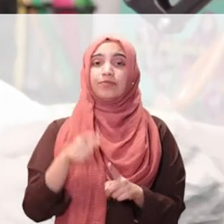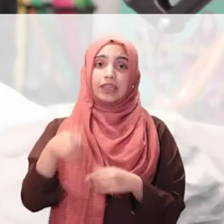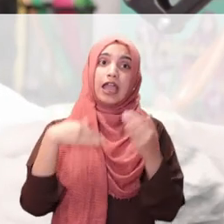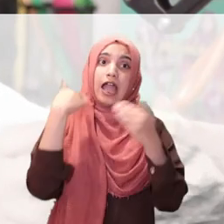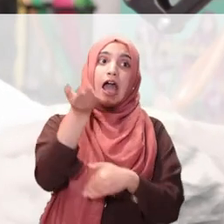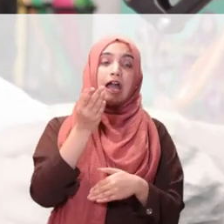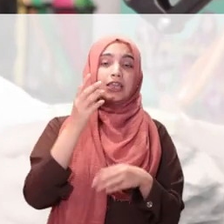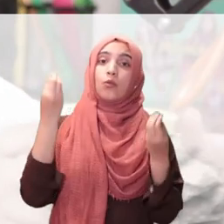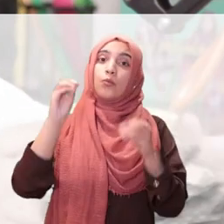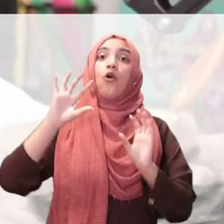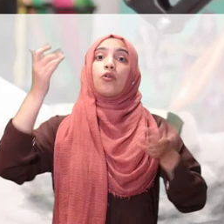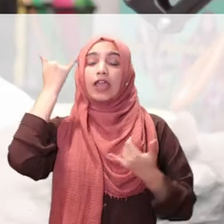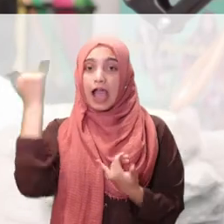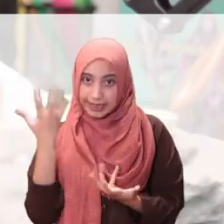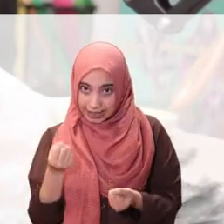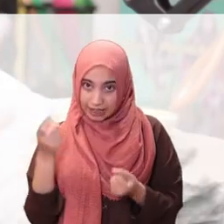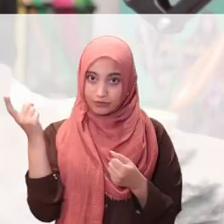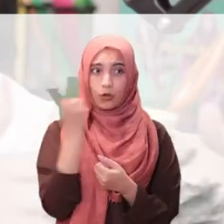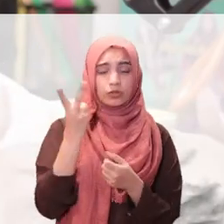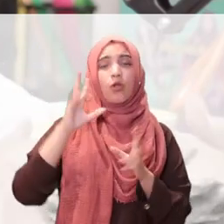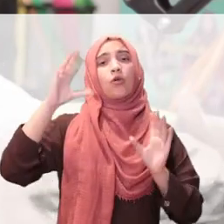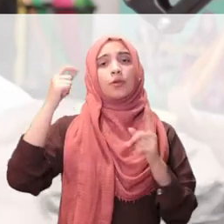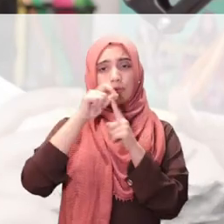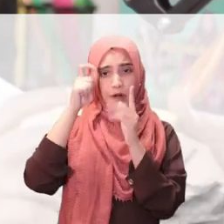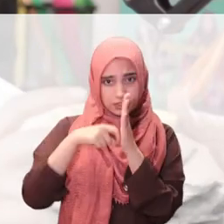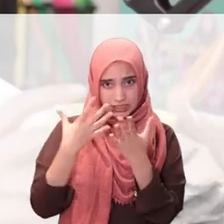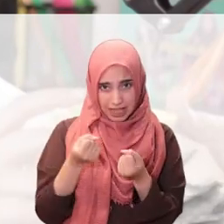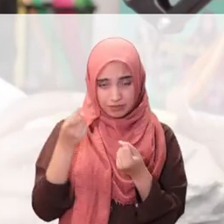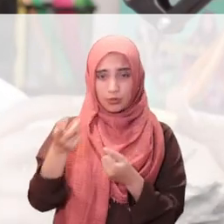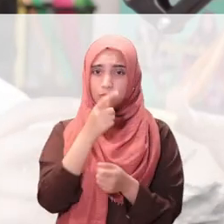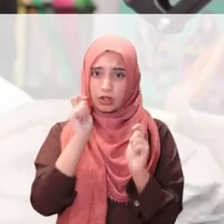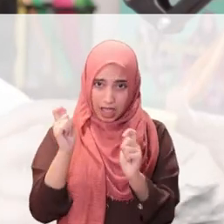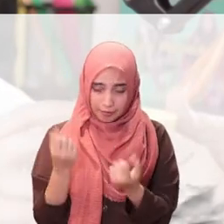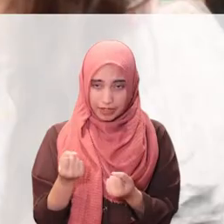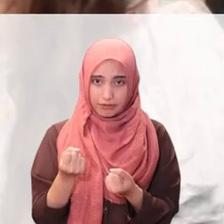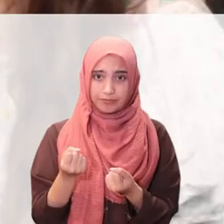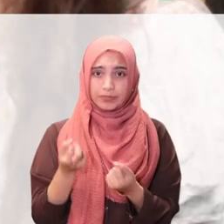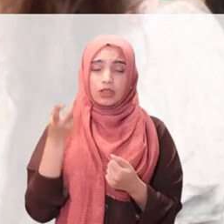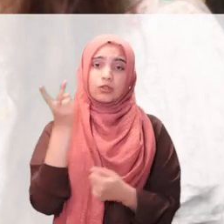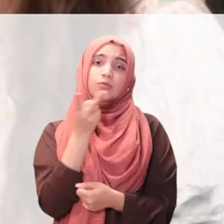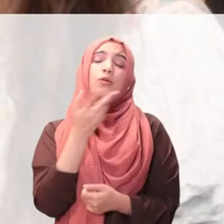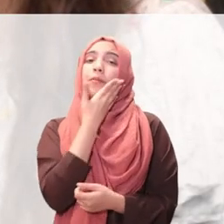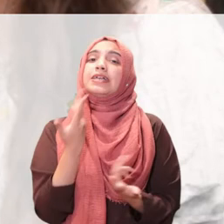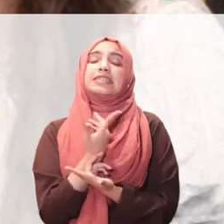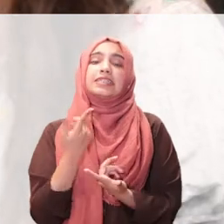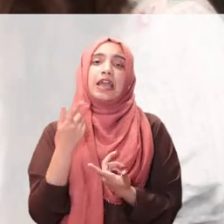वाकिंग अलोन व्हेन शोल्ड नॉट अर्थ ड्यूड समय आई वांट टो बे पार्ट आफ